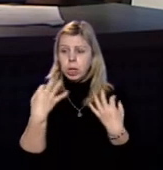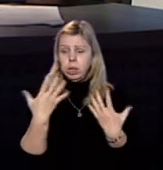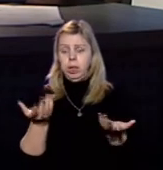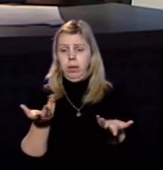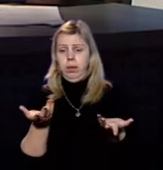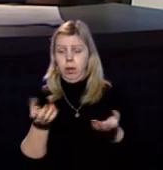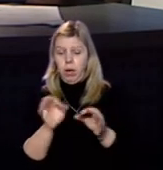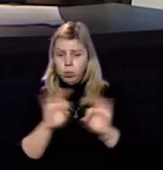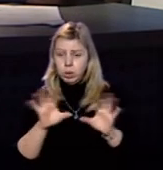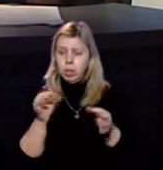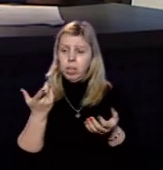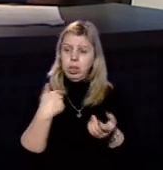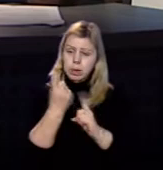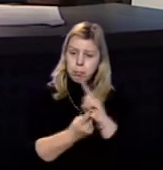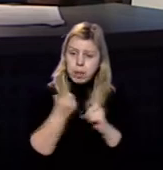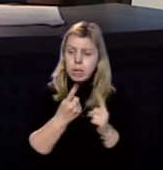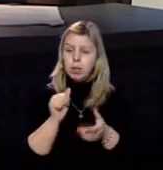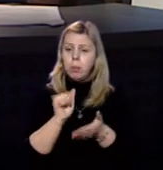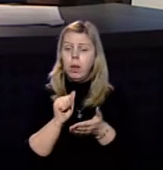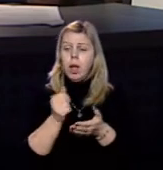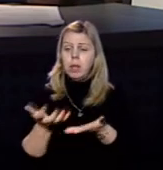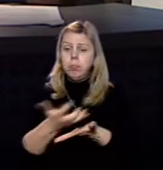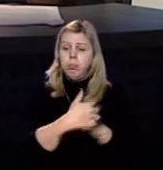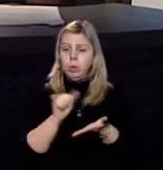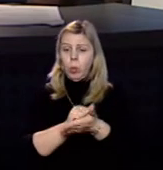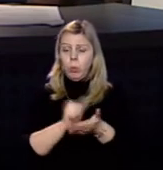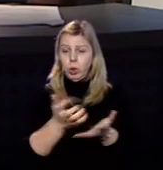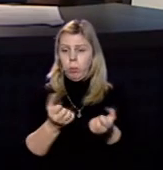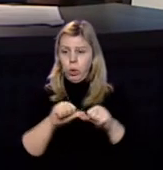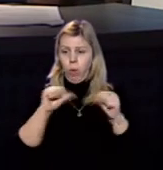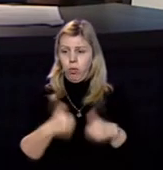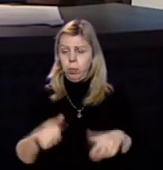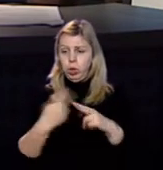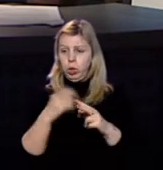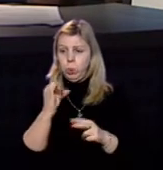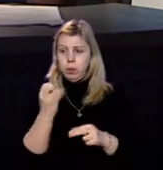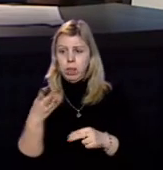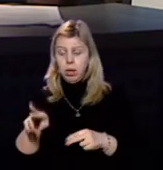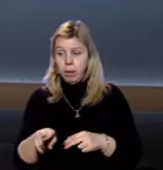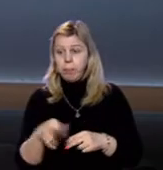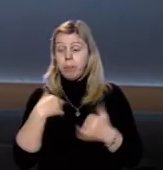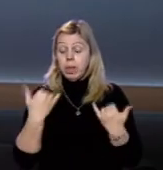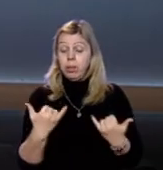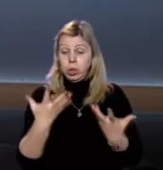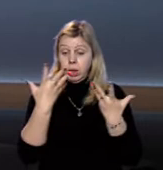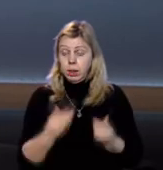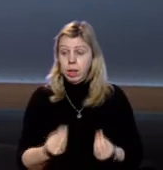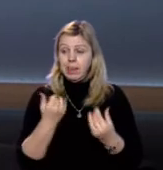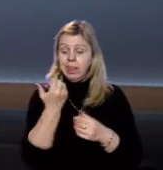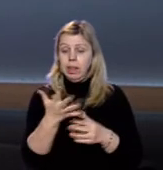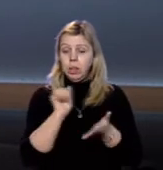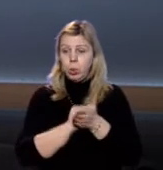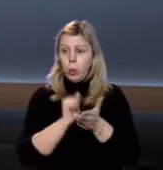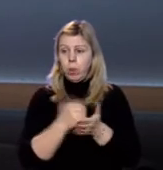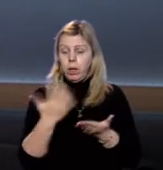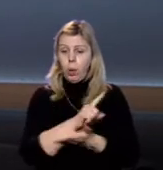ж скажіть, чи змінився пакет документів для того, щоб отримати, оформити субсидію? На сьогоднішній день кількість